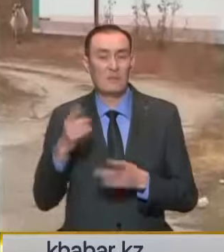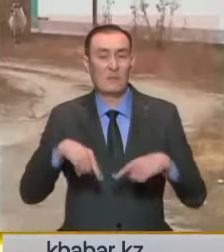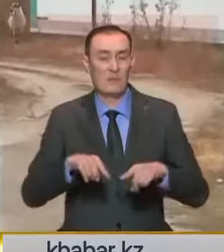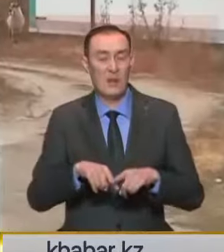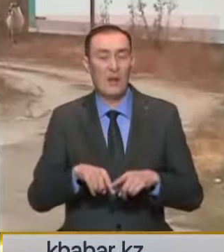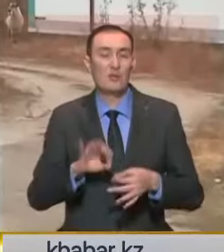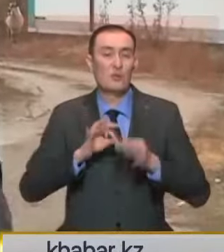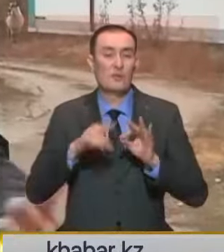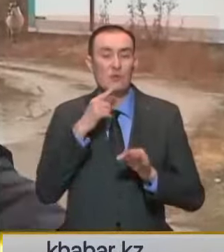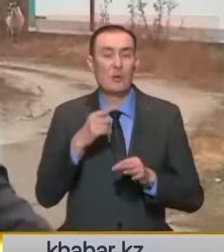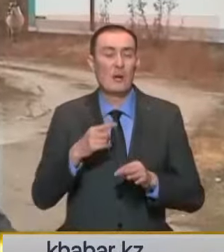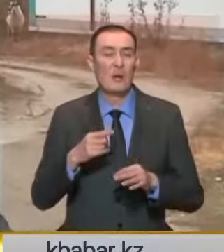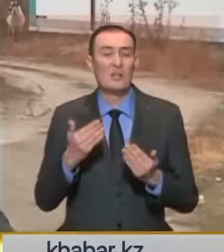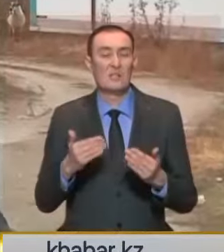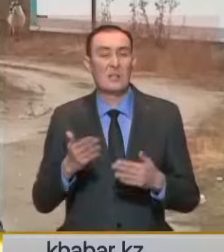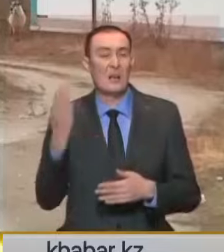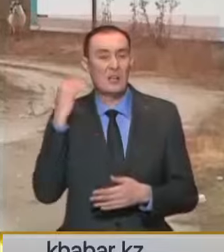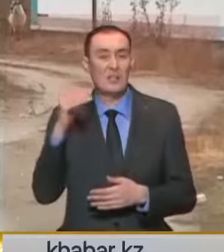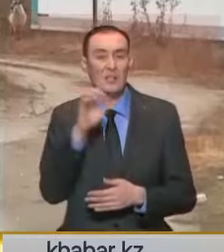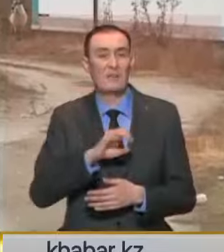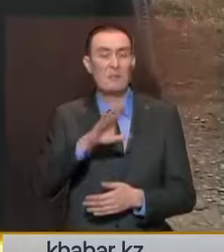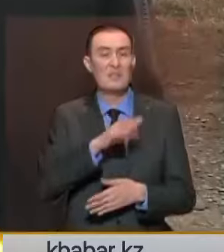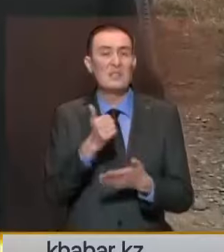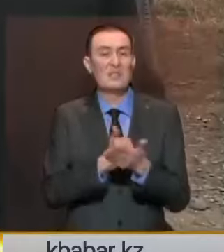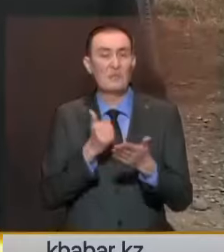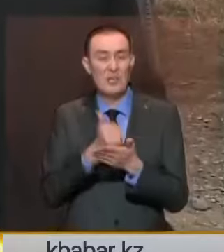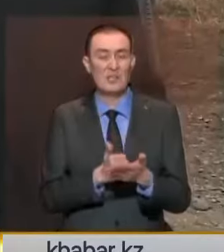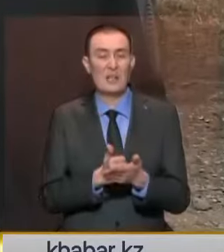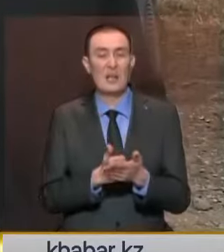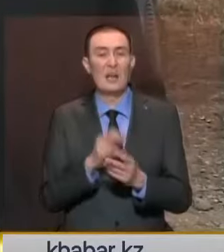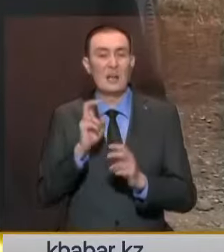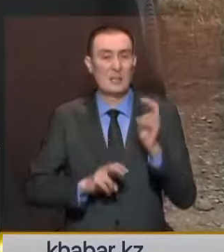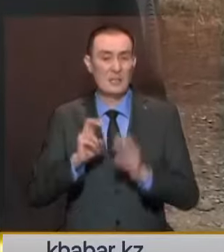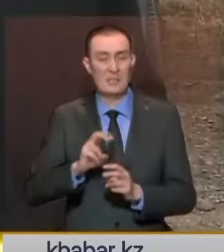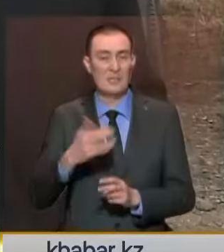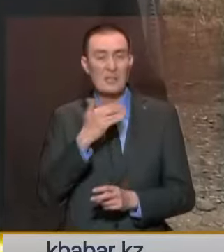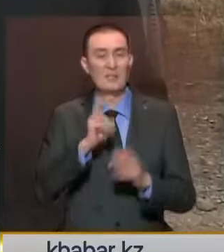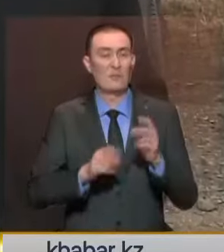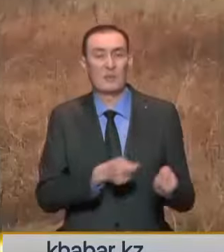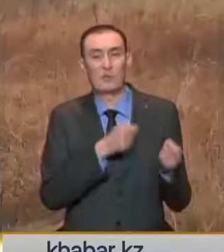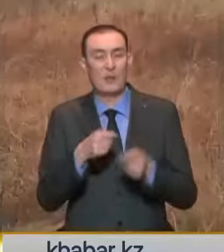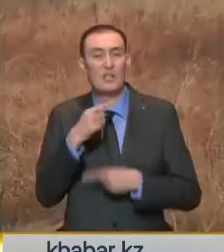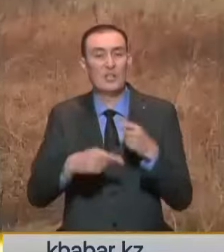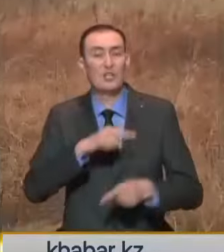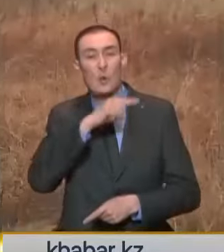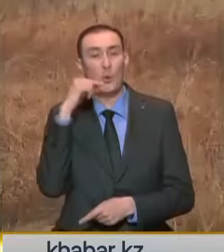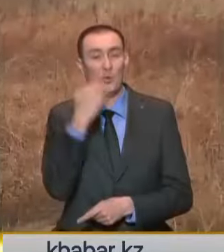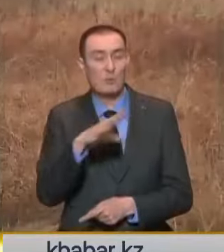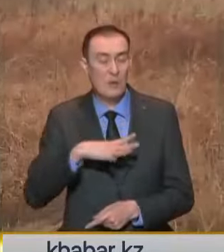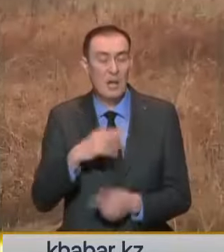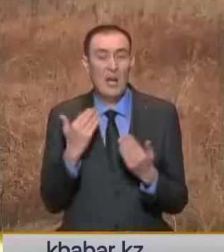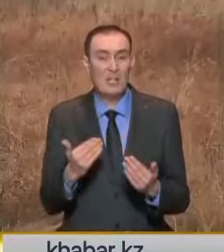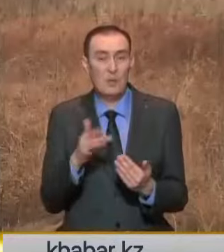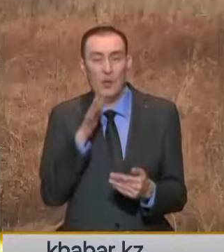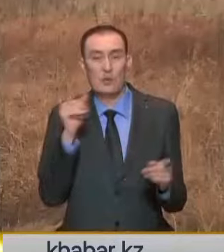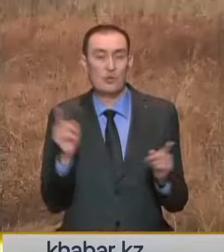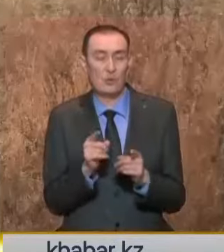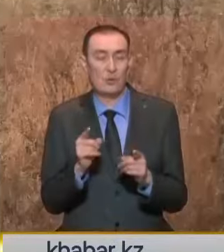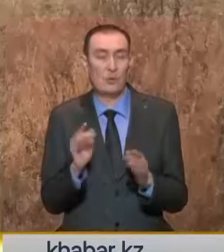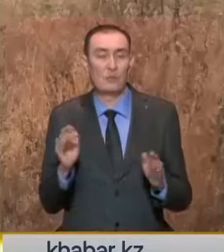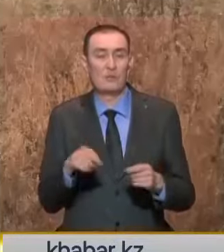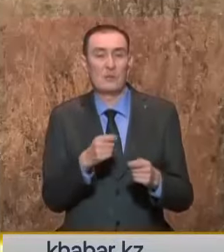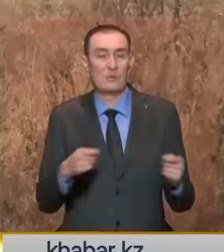проекта объясняют санкциями. Раньше европейские комплектующие для подстанций на их завод поступали через Россию. Сейчас сроки